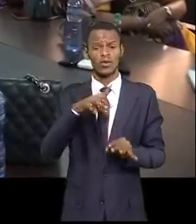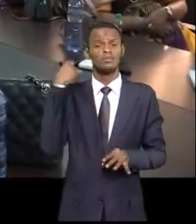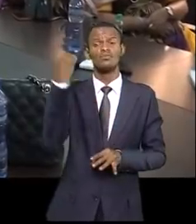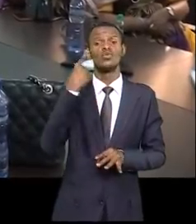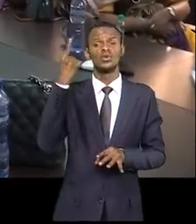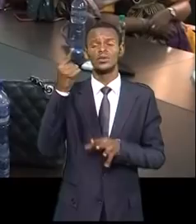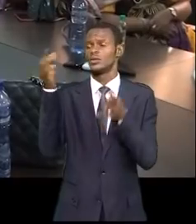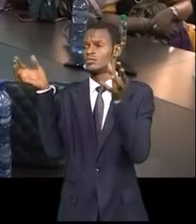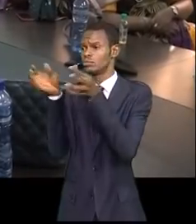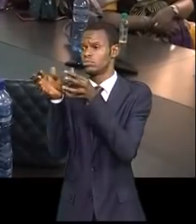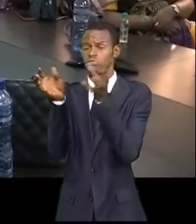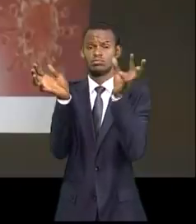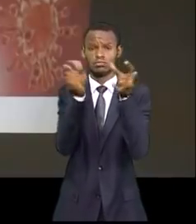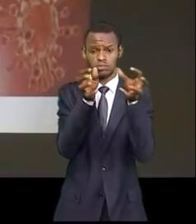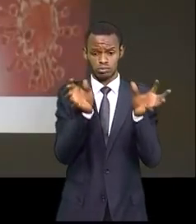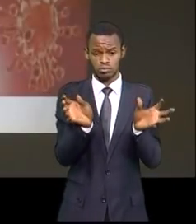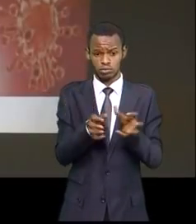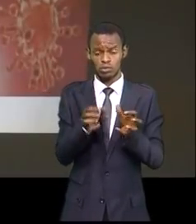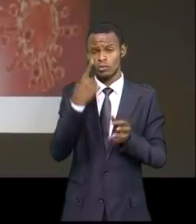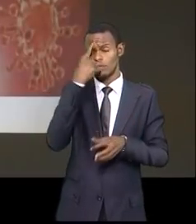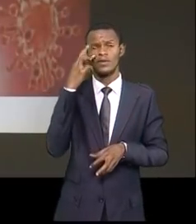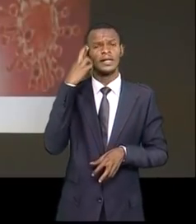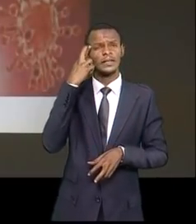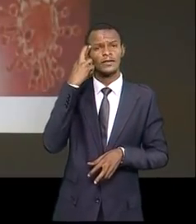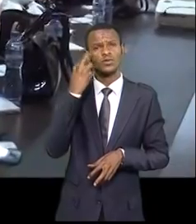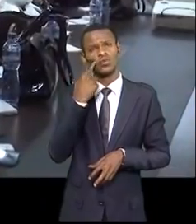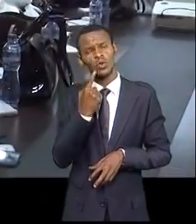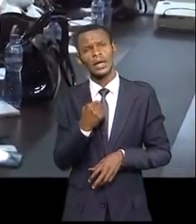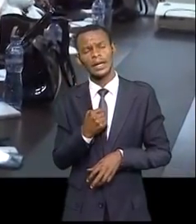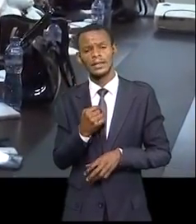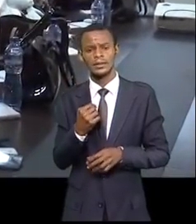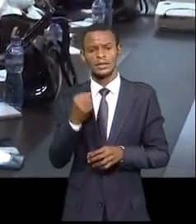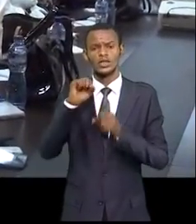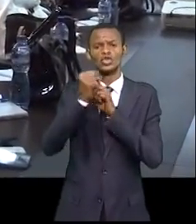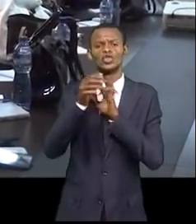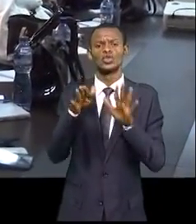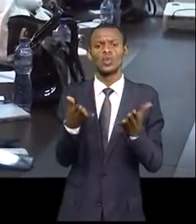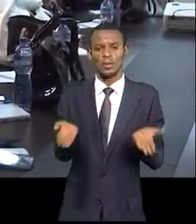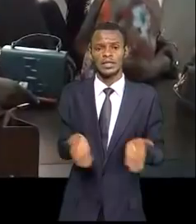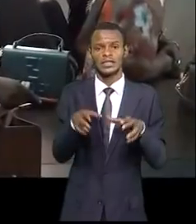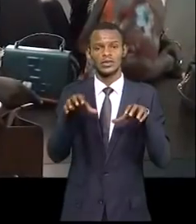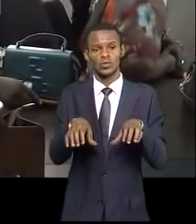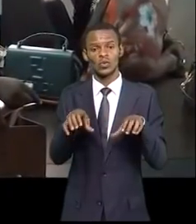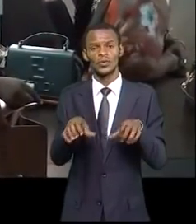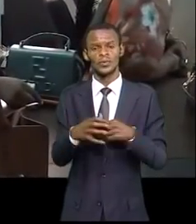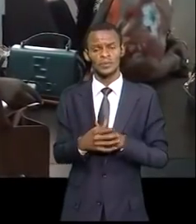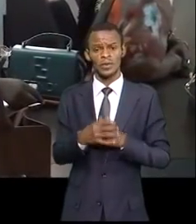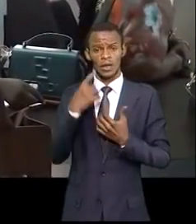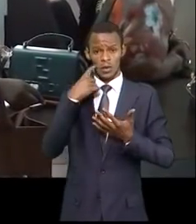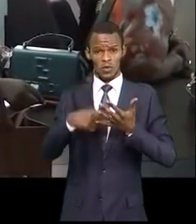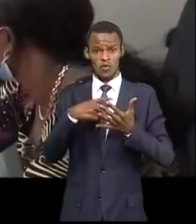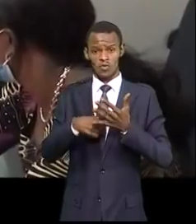en atelier en conférence pour réfléchir sur leur situation en république démocratique du congo on notera également plusieurs activités